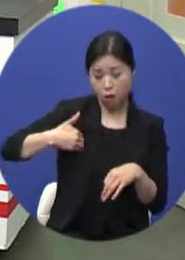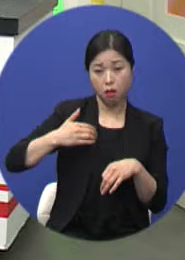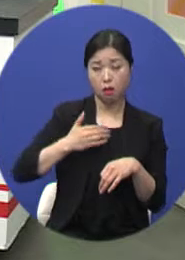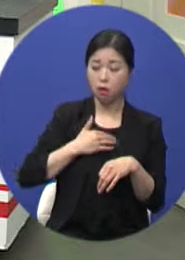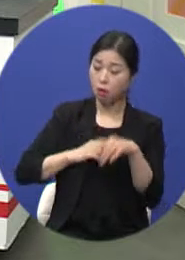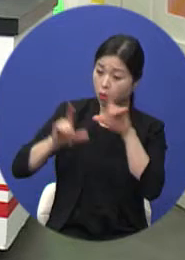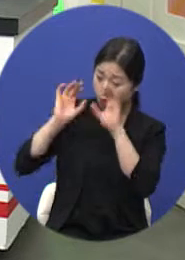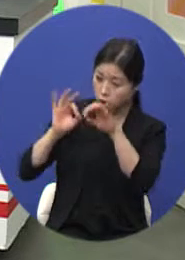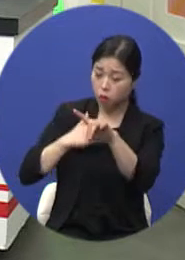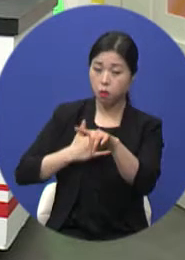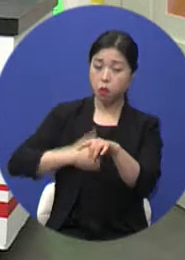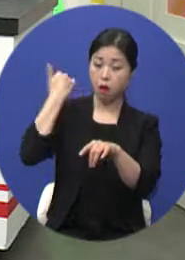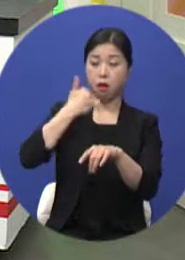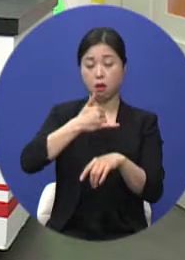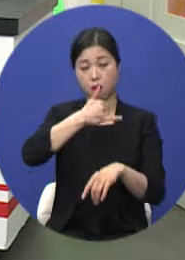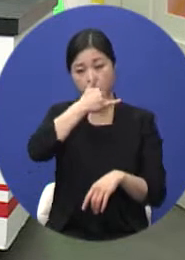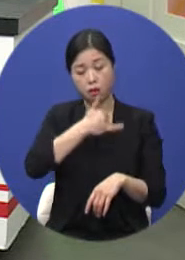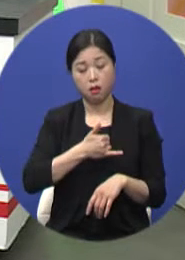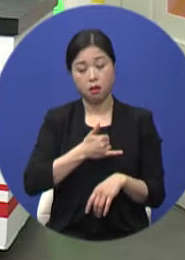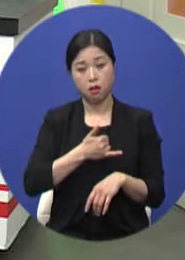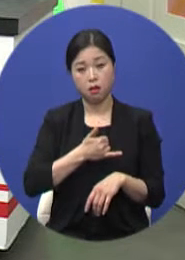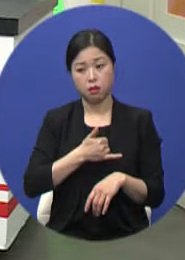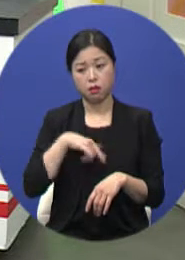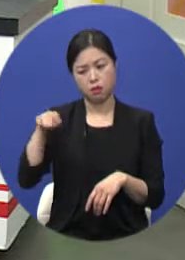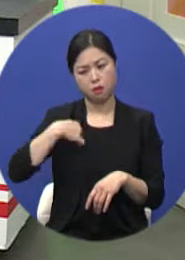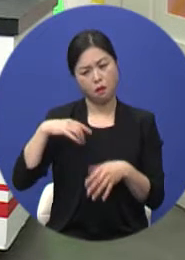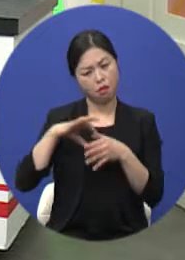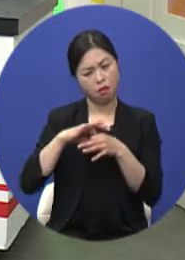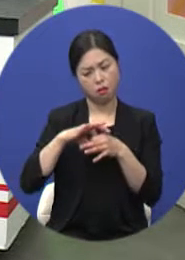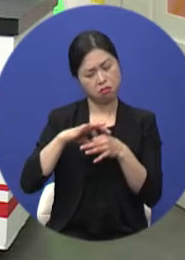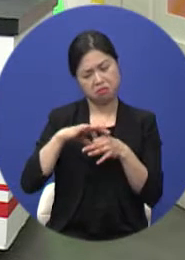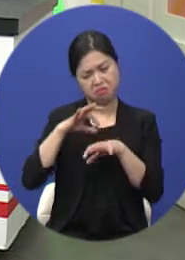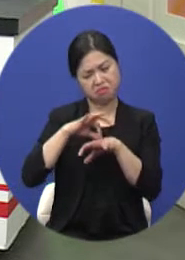그러다 보니까 솔직히 부부 생활 같은 것도 하기 싫어지는 거죠.